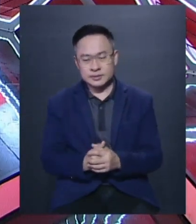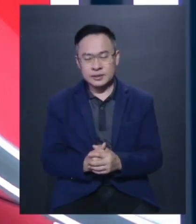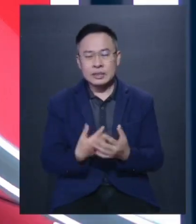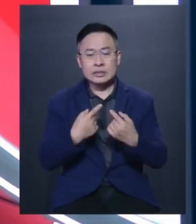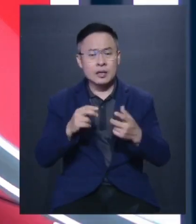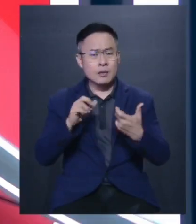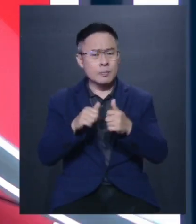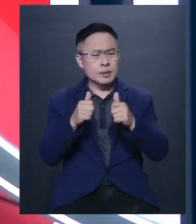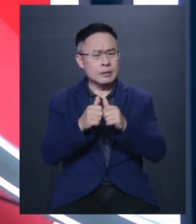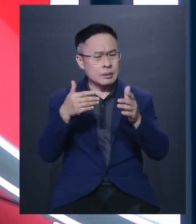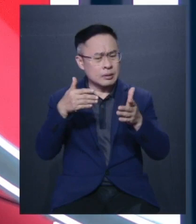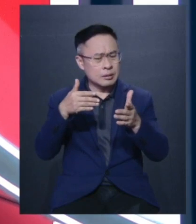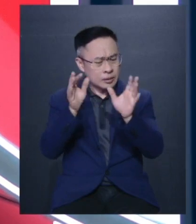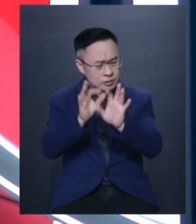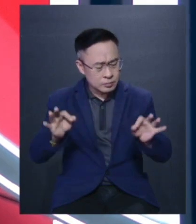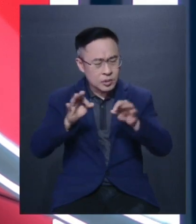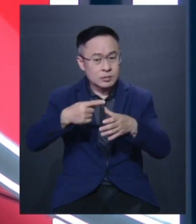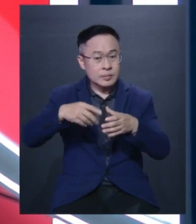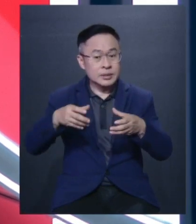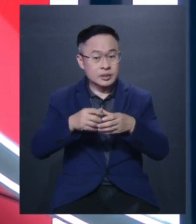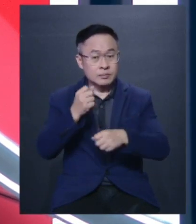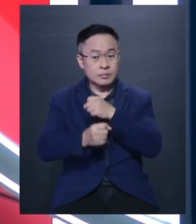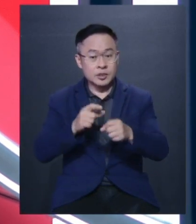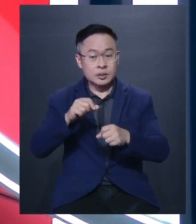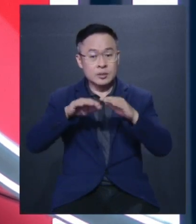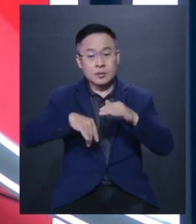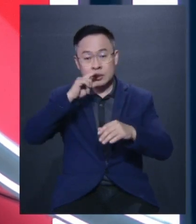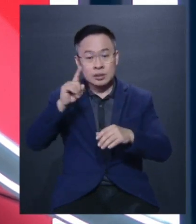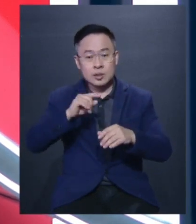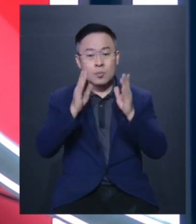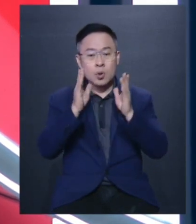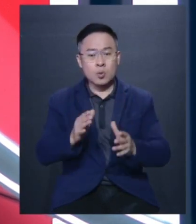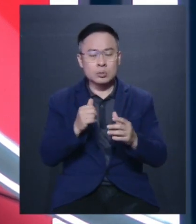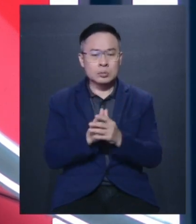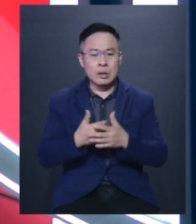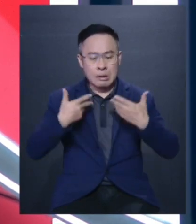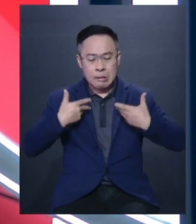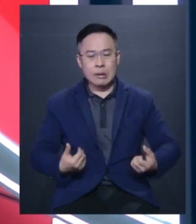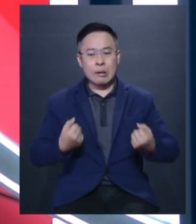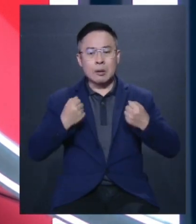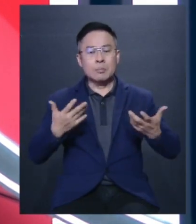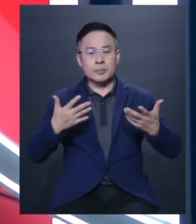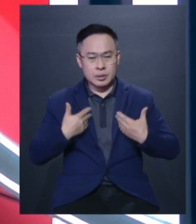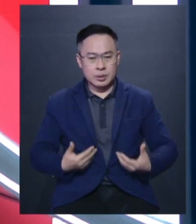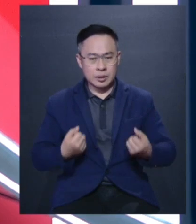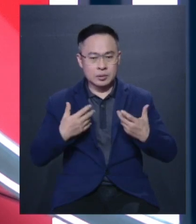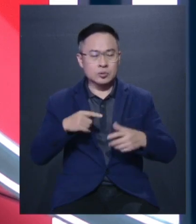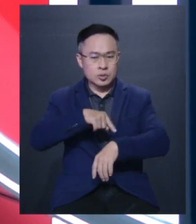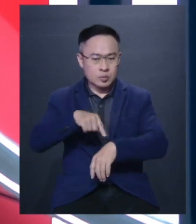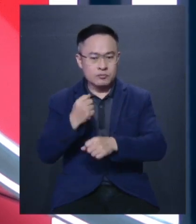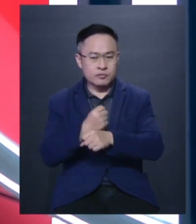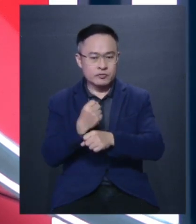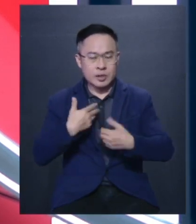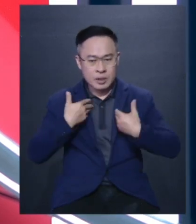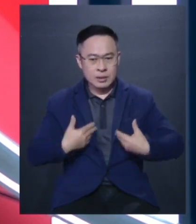แต่ปัญหาที่ต้องมาเอ่อให้กำลังใจส่วนหนึ่งเพราะว่านักเตะบางคนอาจจะขาดฟิตในช่วงที่ผ่านมาก็น่าจะใช้เวลาช่วงนี้